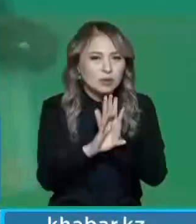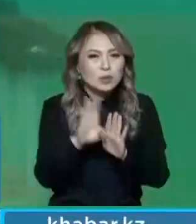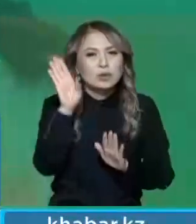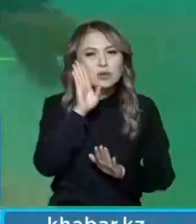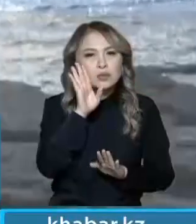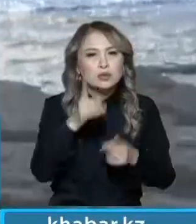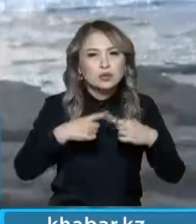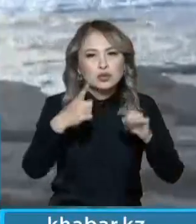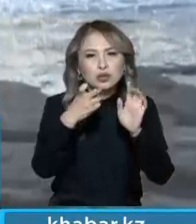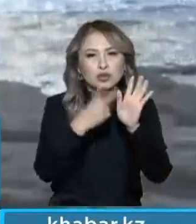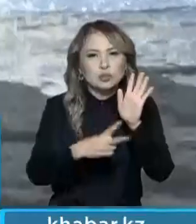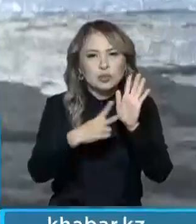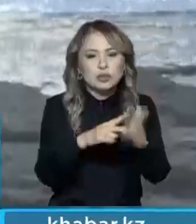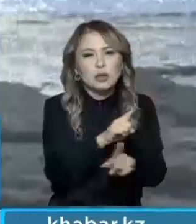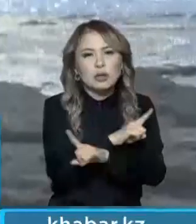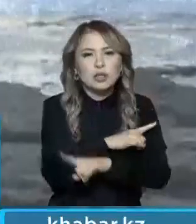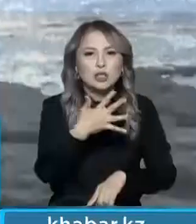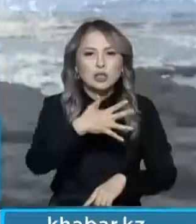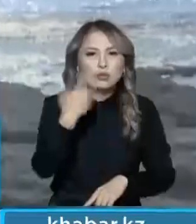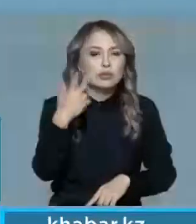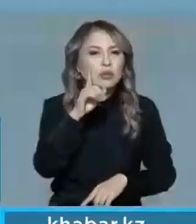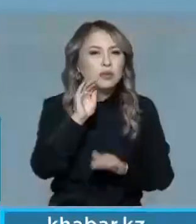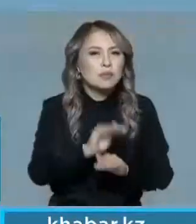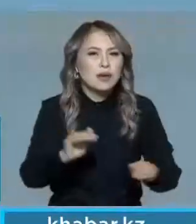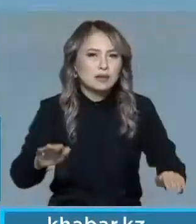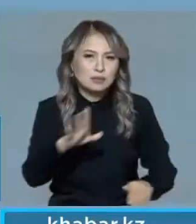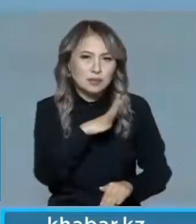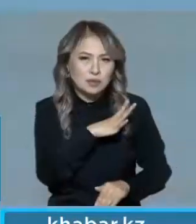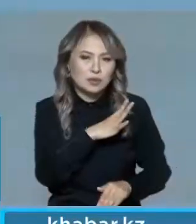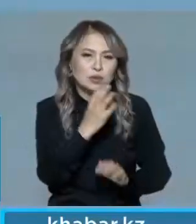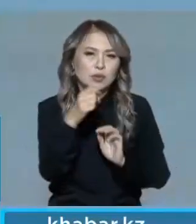айдындарында 177 адам қаза тауып, оның 53-і жасөспірім.